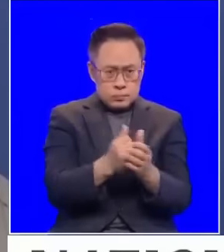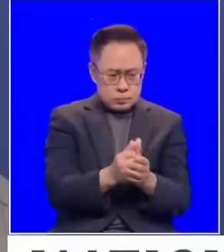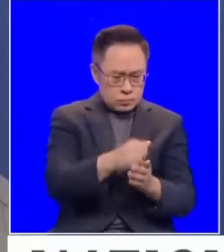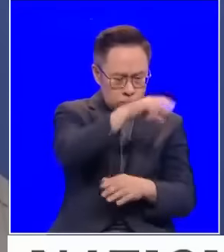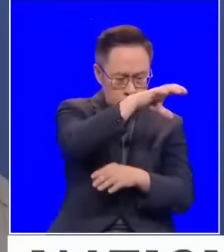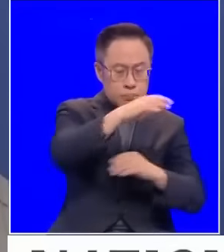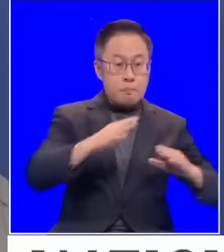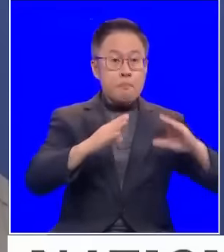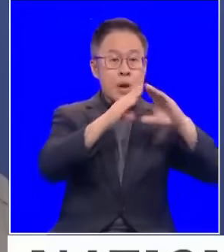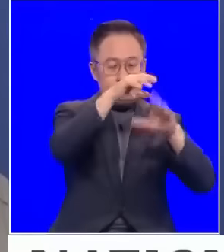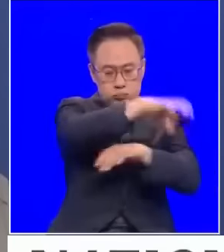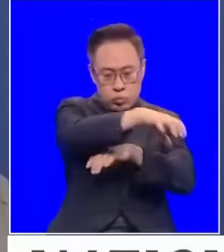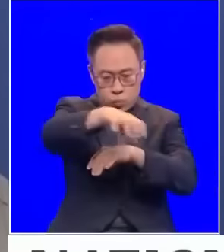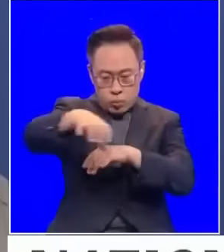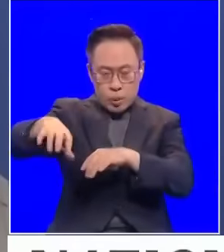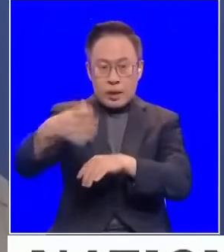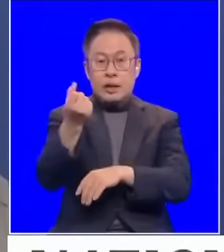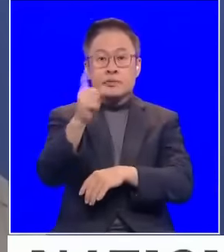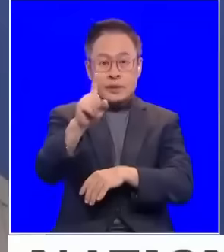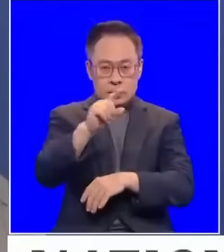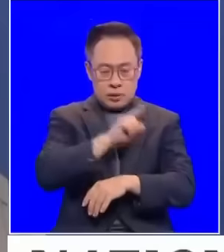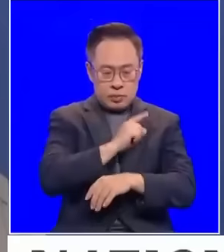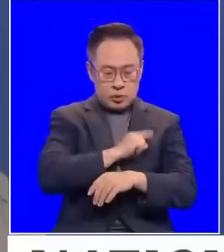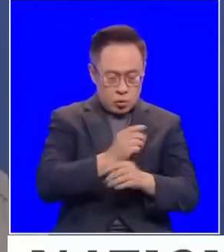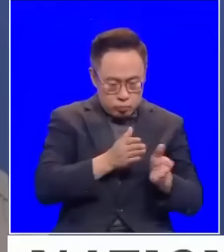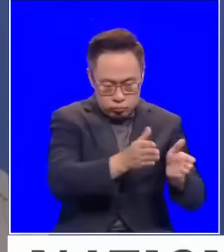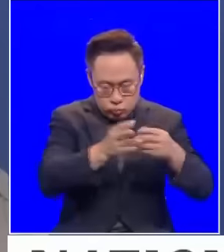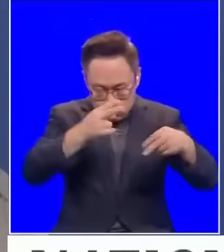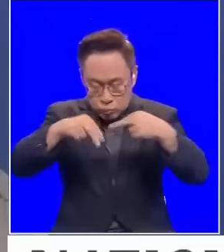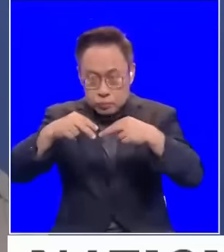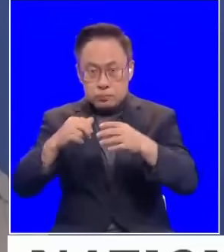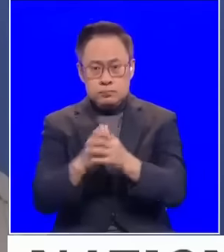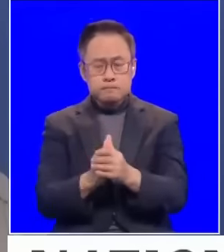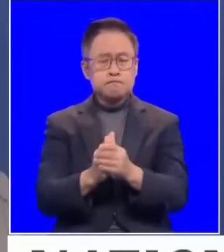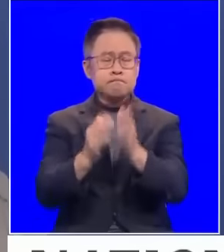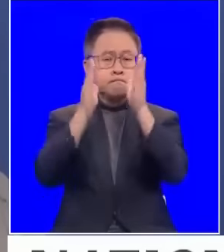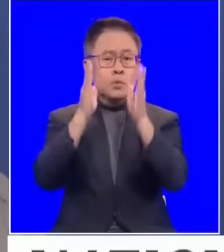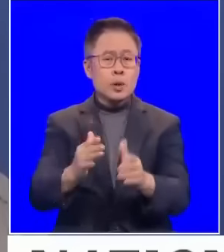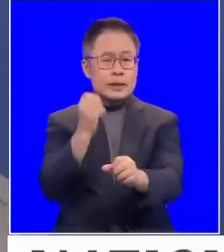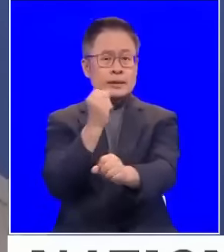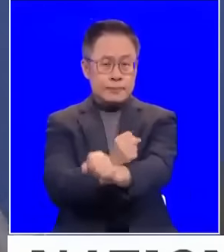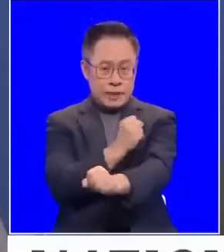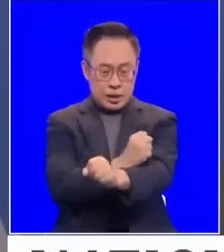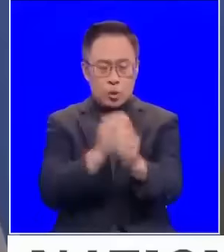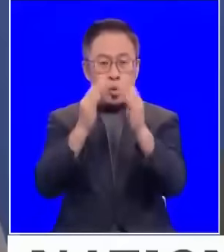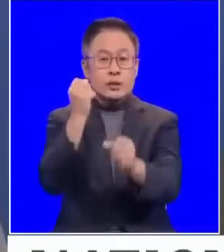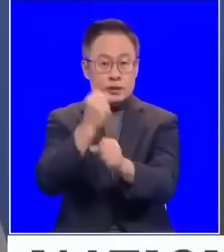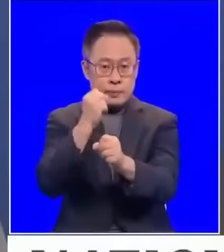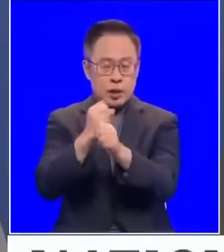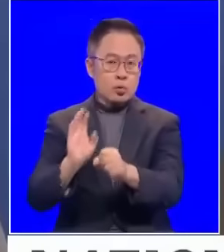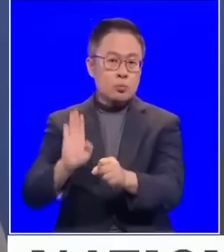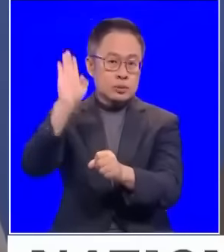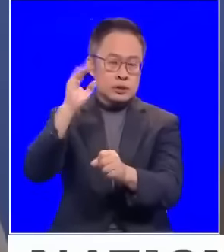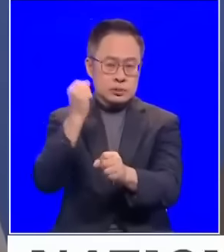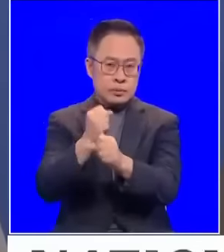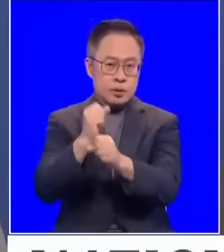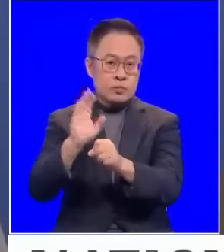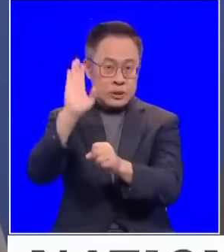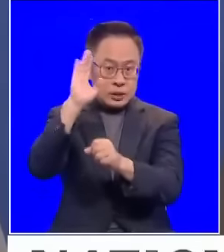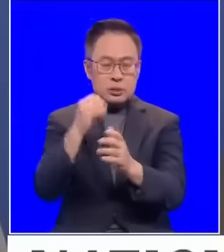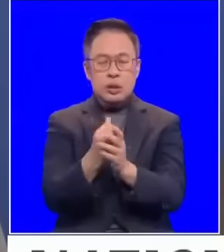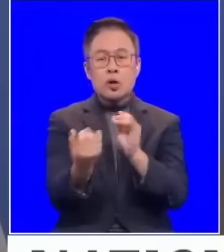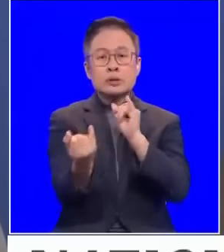วข้องในฐานะเป็นพนักงานและคนใกล้ชิดกับผู้ต้องหาทั้ง18คนนะครับเพื่อต้องการที่